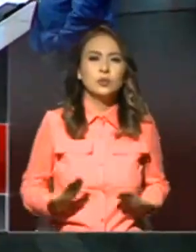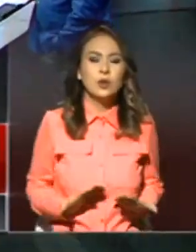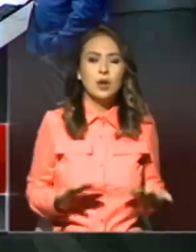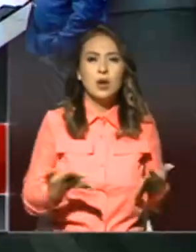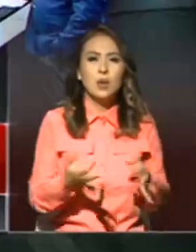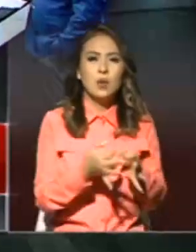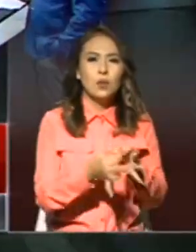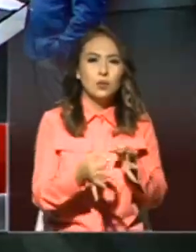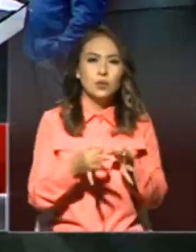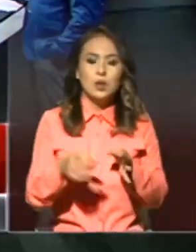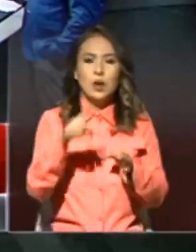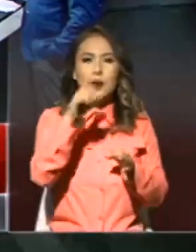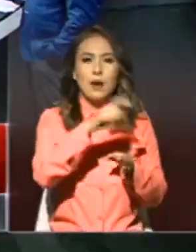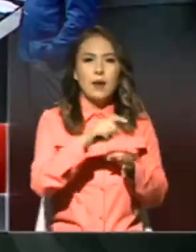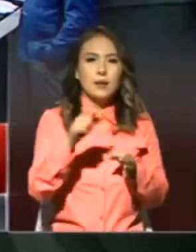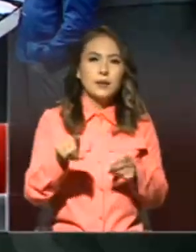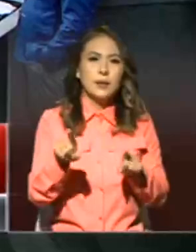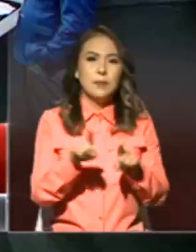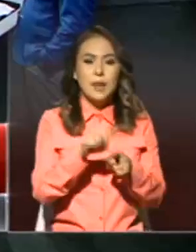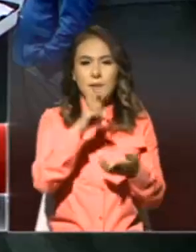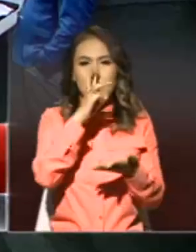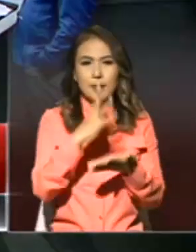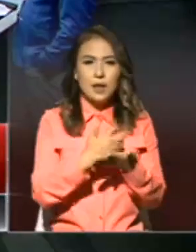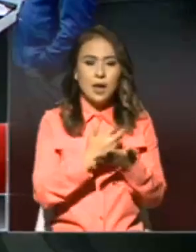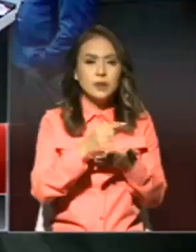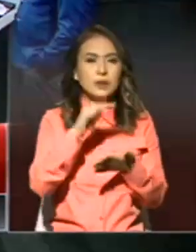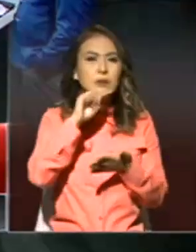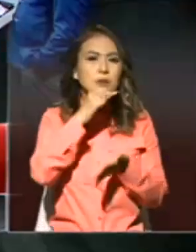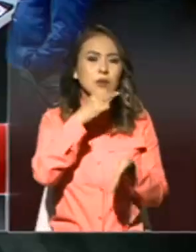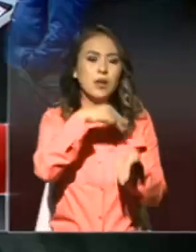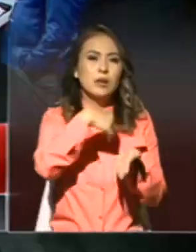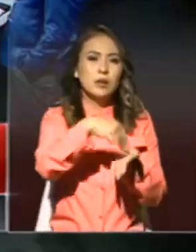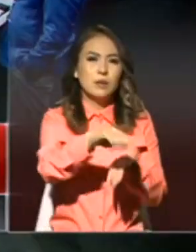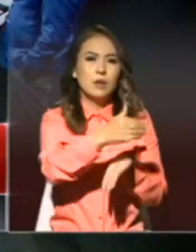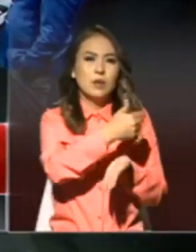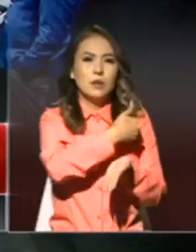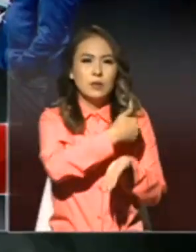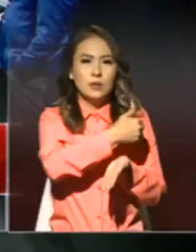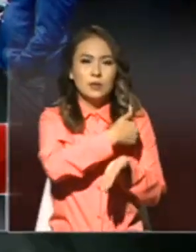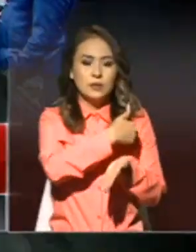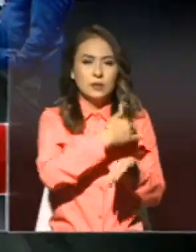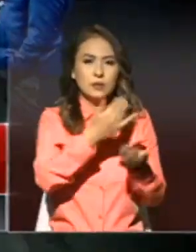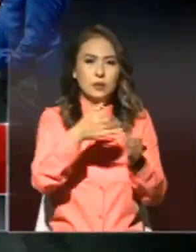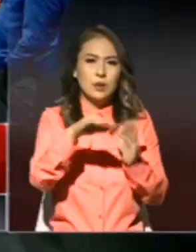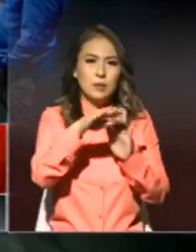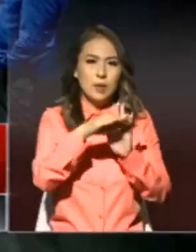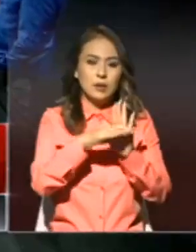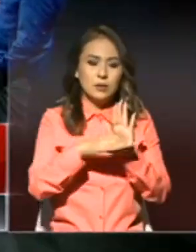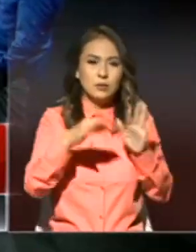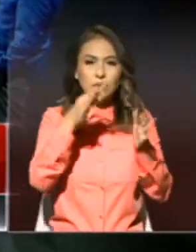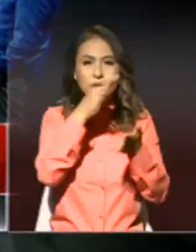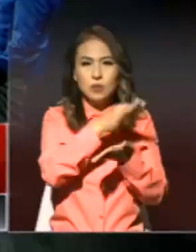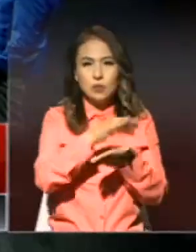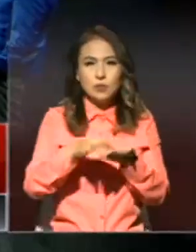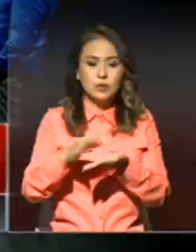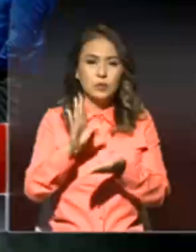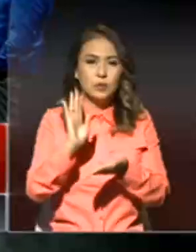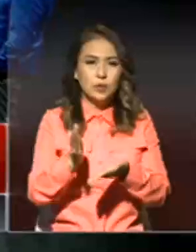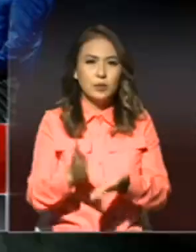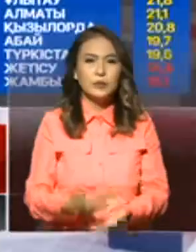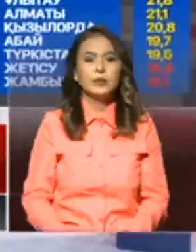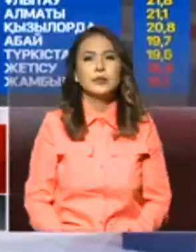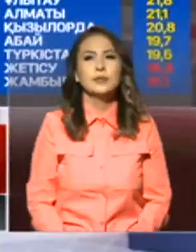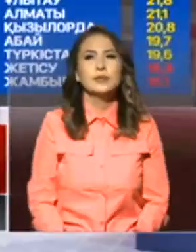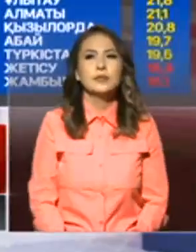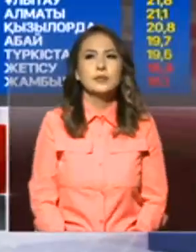өңірдің адамдарының табысы, экономикасы қайтып дамыған екен, осы жерден ақ өзіңіз көріп тұрғандай. Сол бәріне жауап беретін нәрсе сол. Халықтың біз